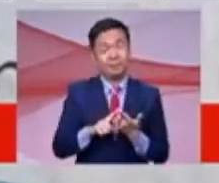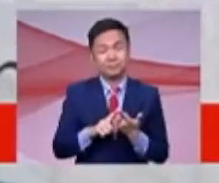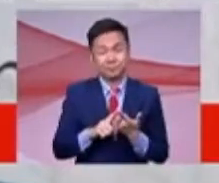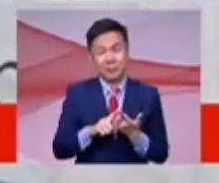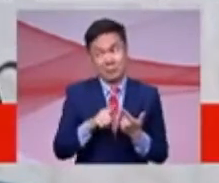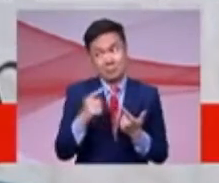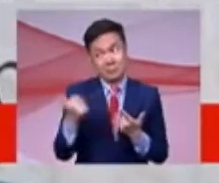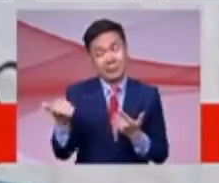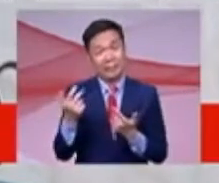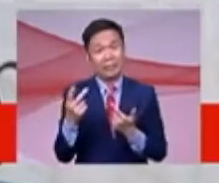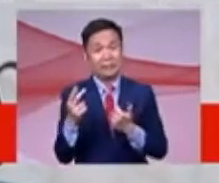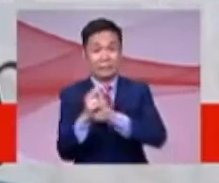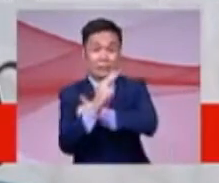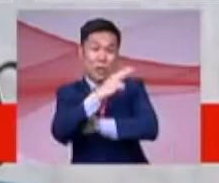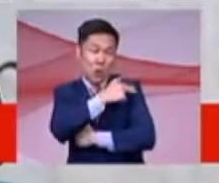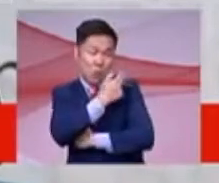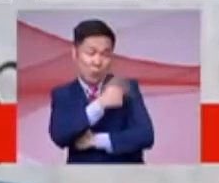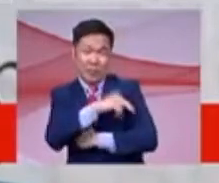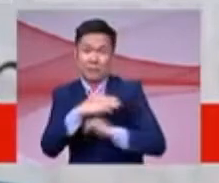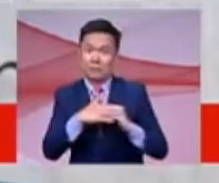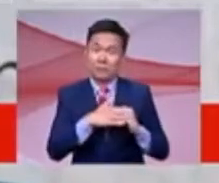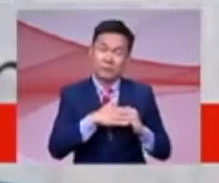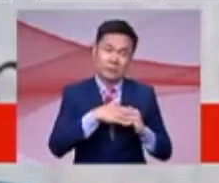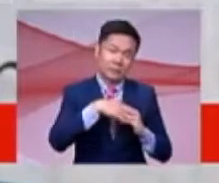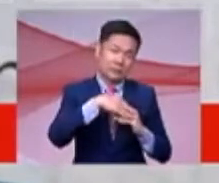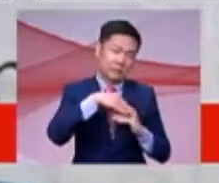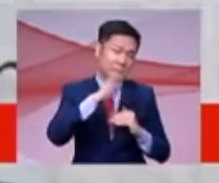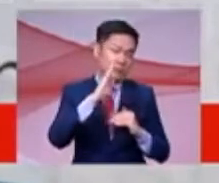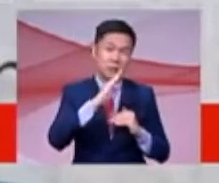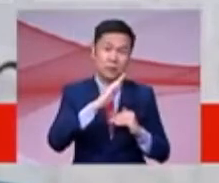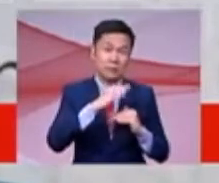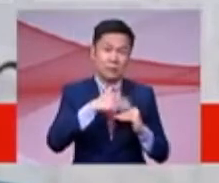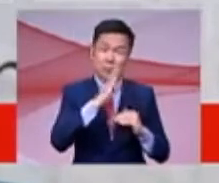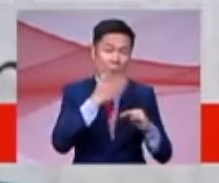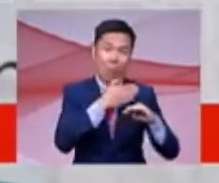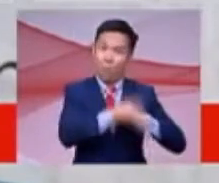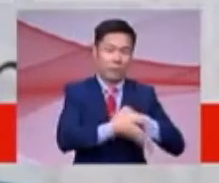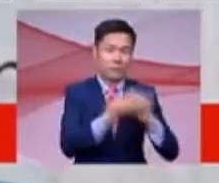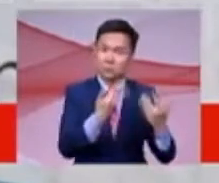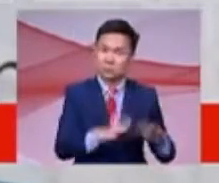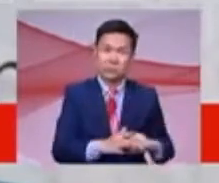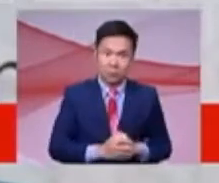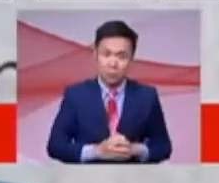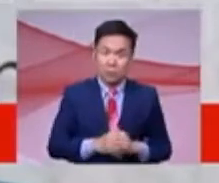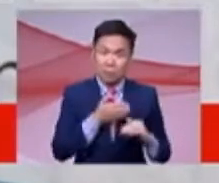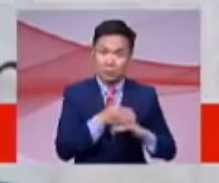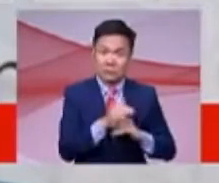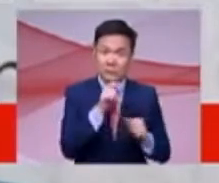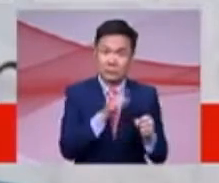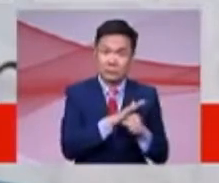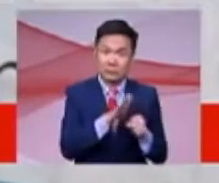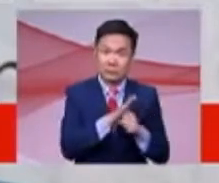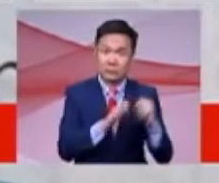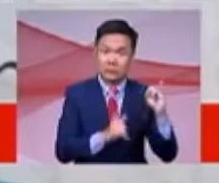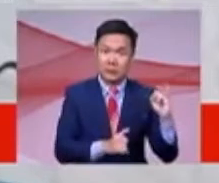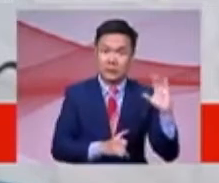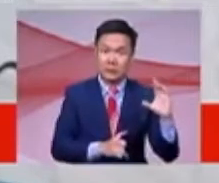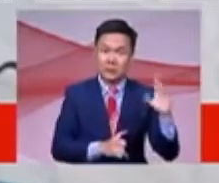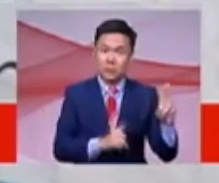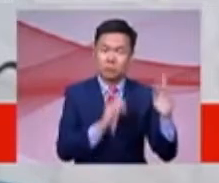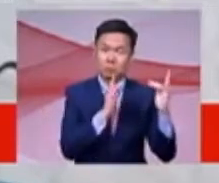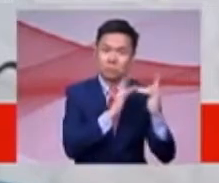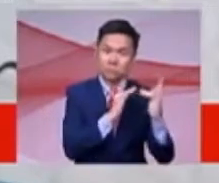pun penggunaan ICU lebih pada keupayaan kita. Jadi sekarang ni kita melihat untuk